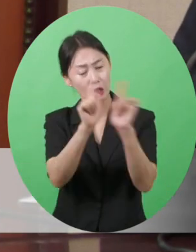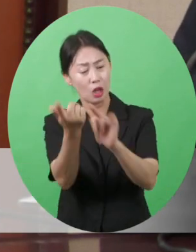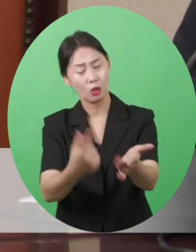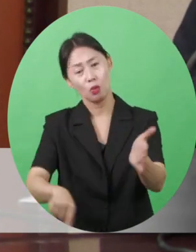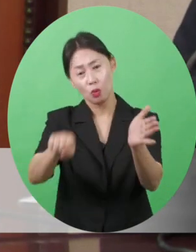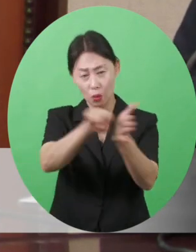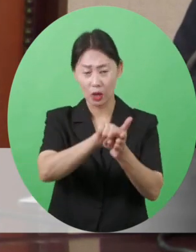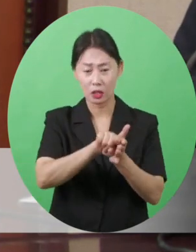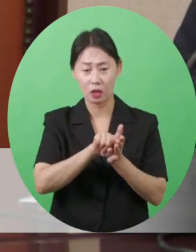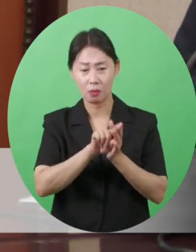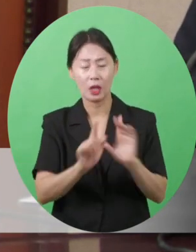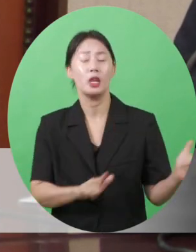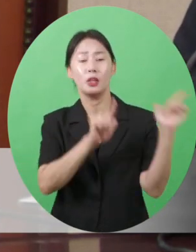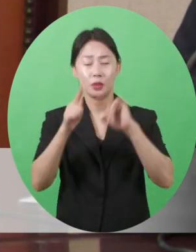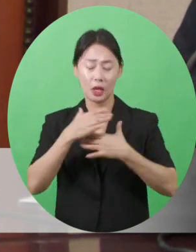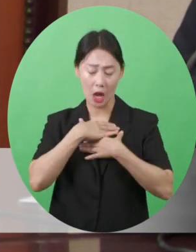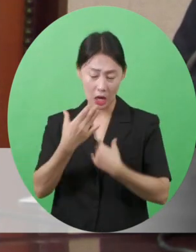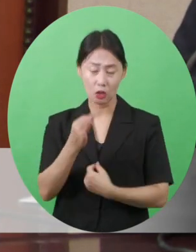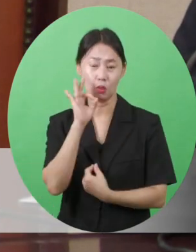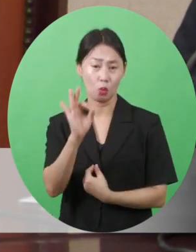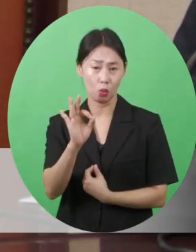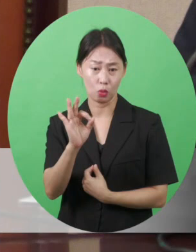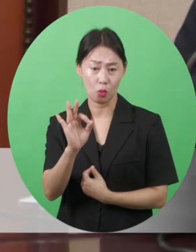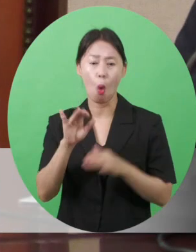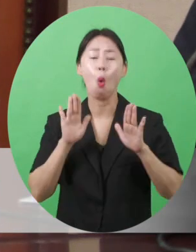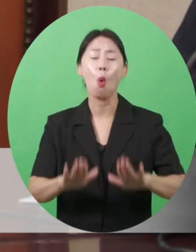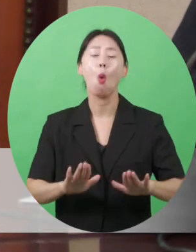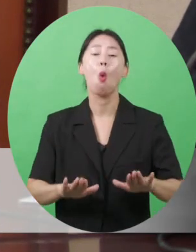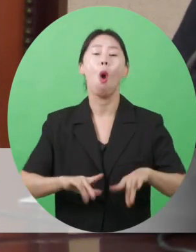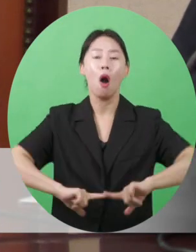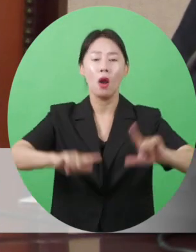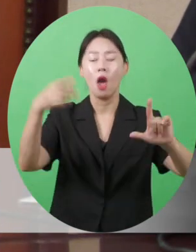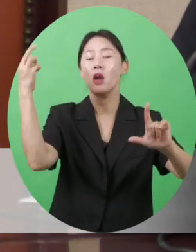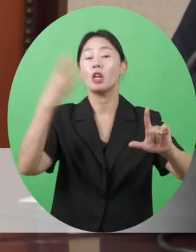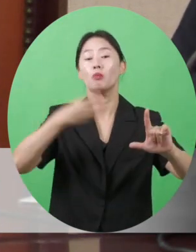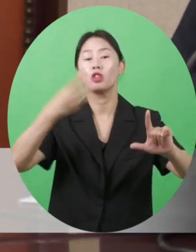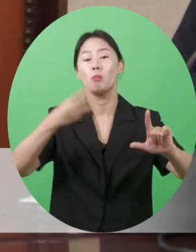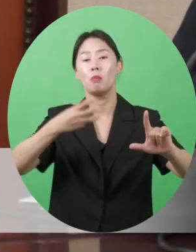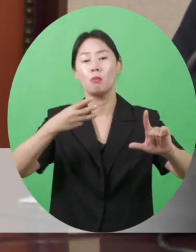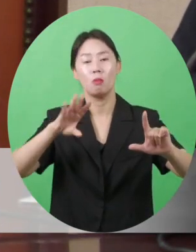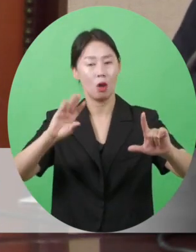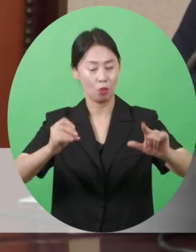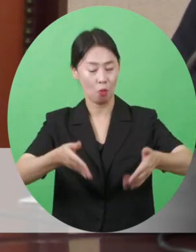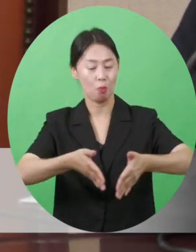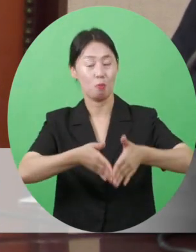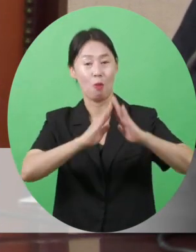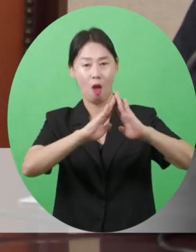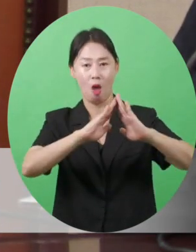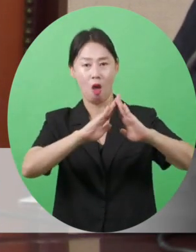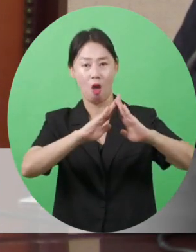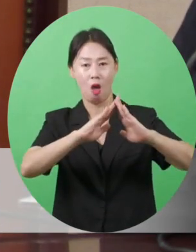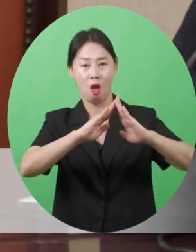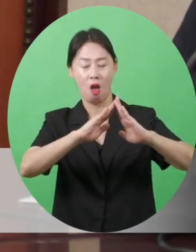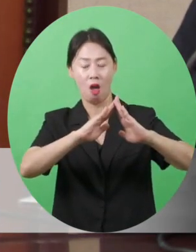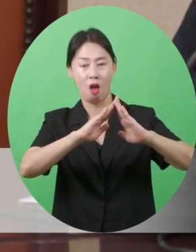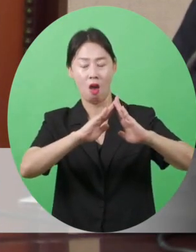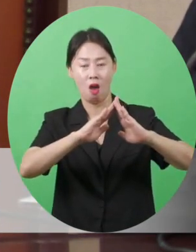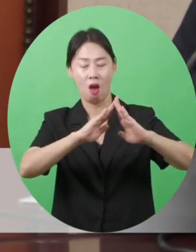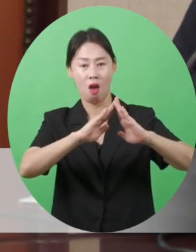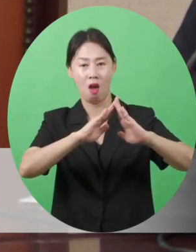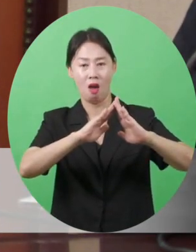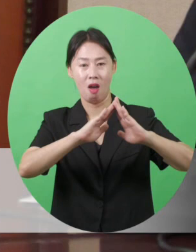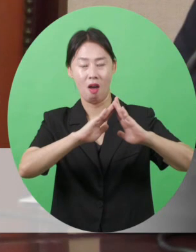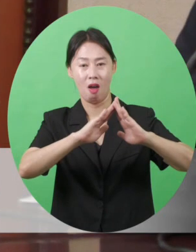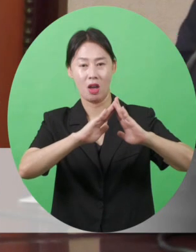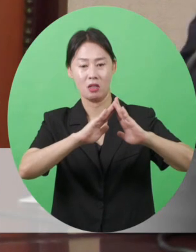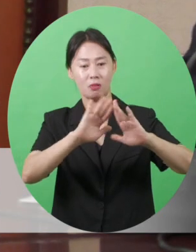있도록 생활안정자금 지원을 올해 3천만 원 예산을 한번 세워봤습니다. 지금 현재